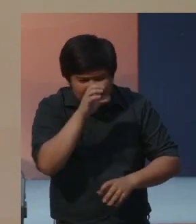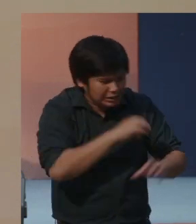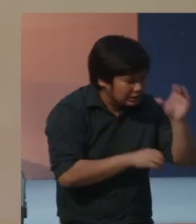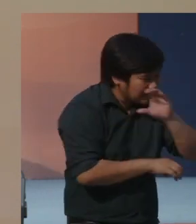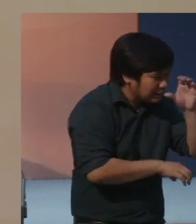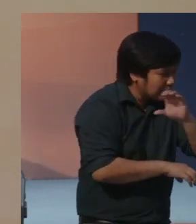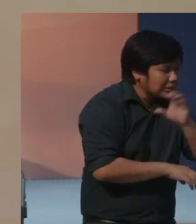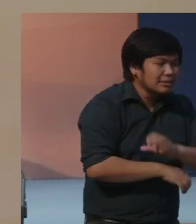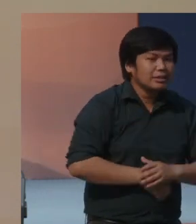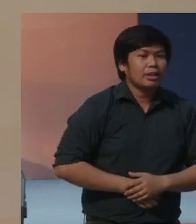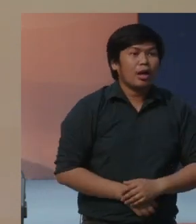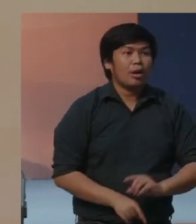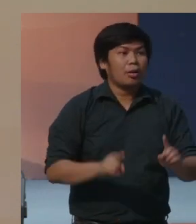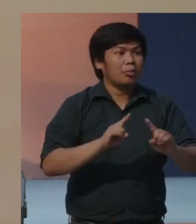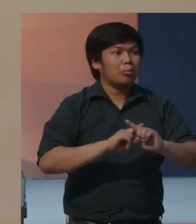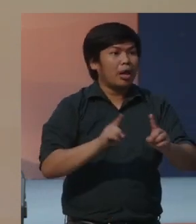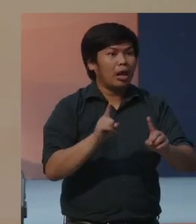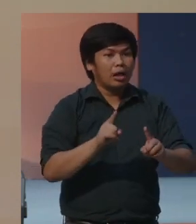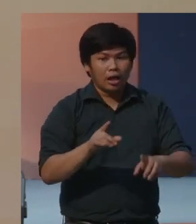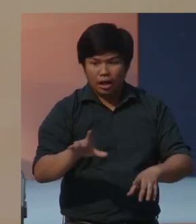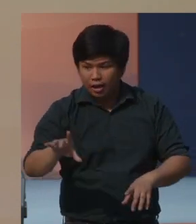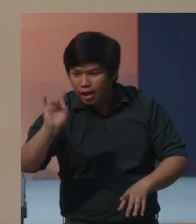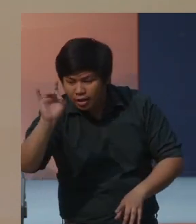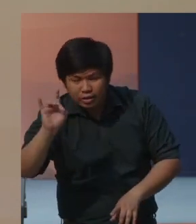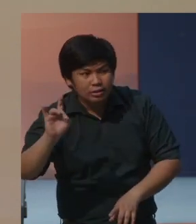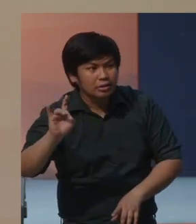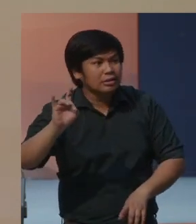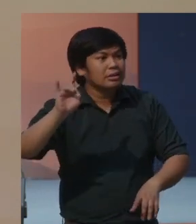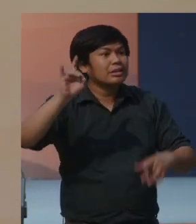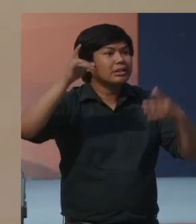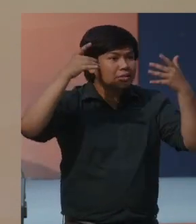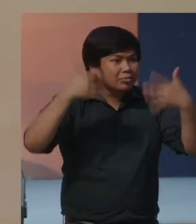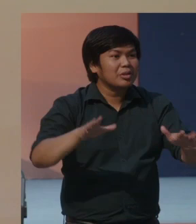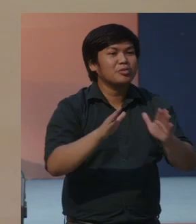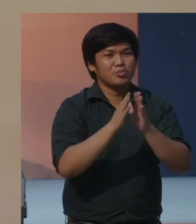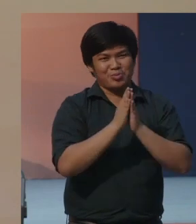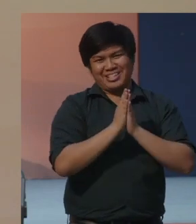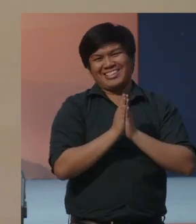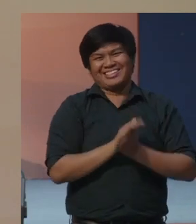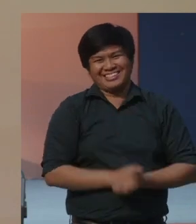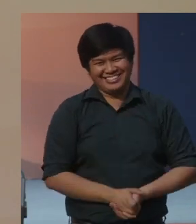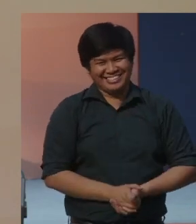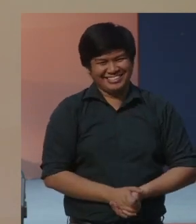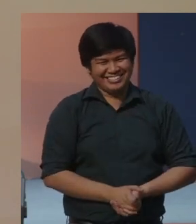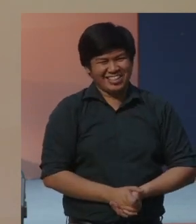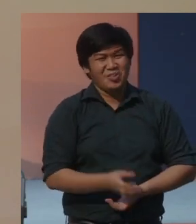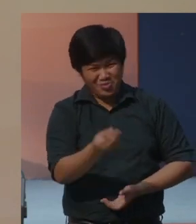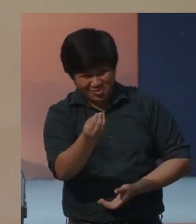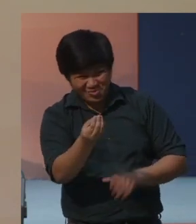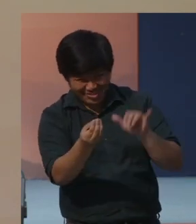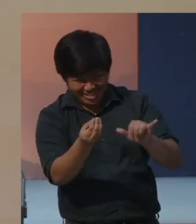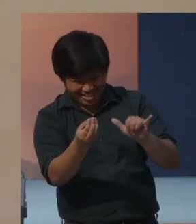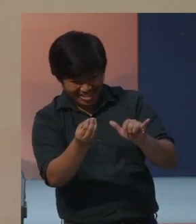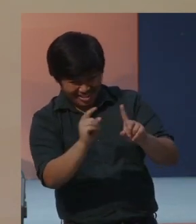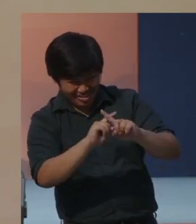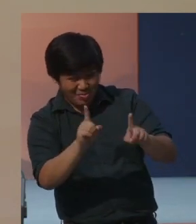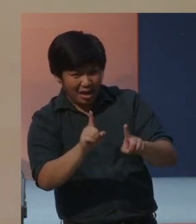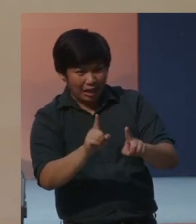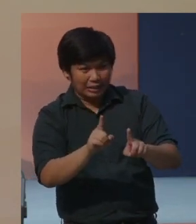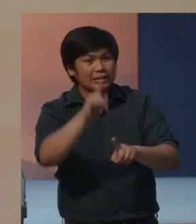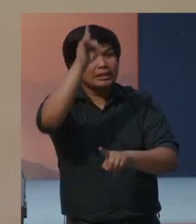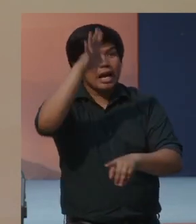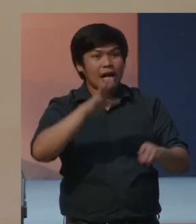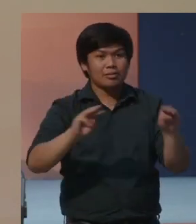No? Pero bigla niyang nahanap pagkatapos niyang manalangin. Maliit na bagay, pero kumilos